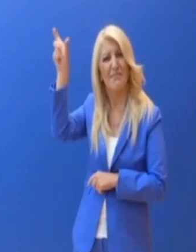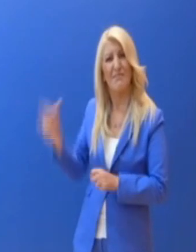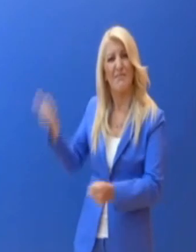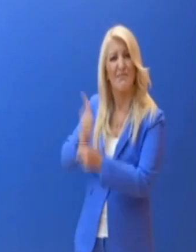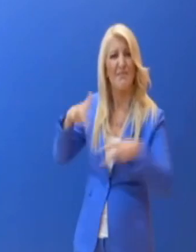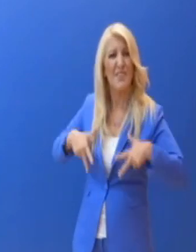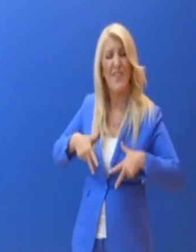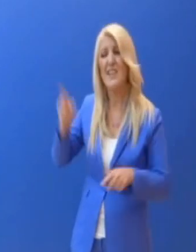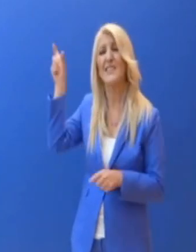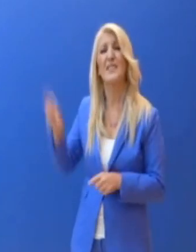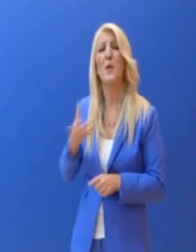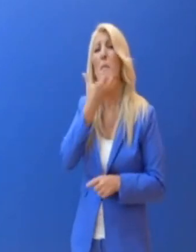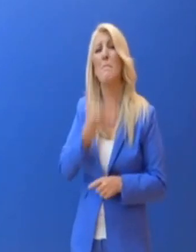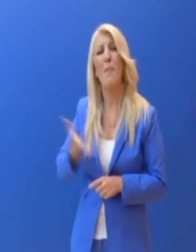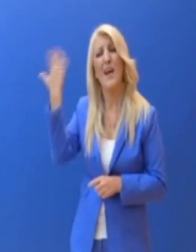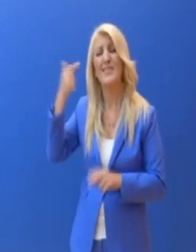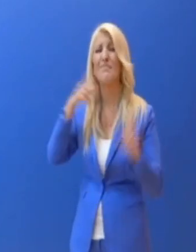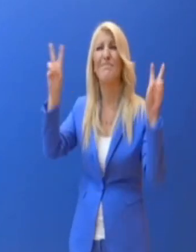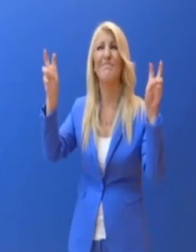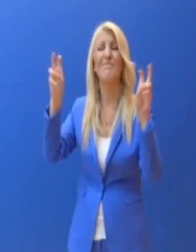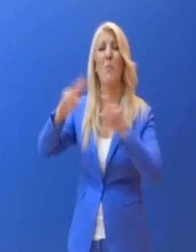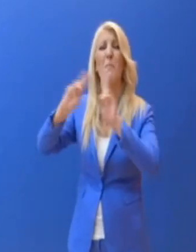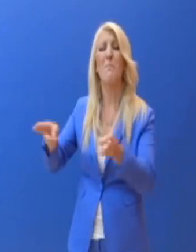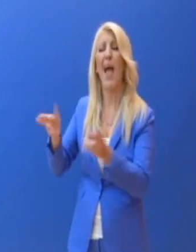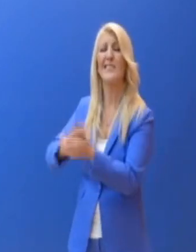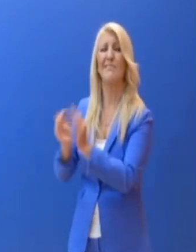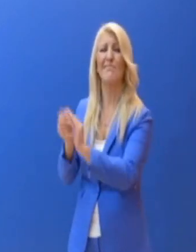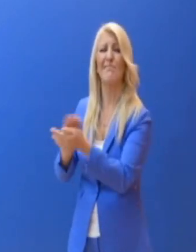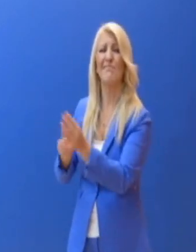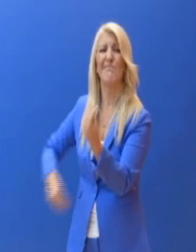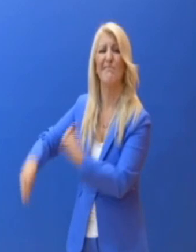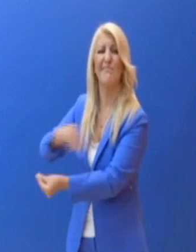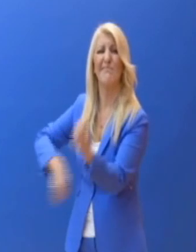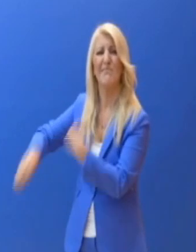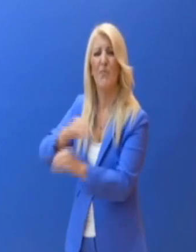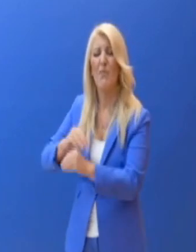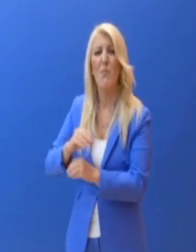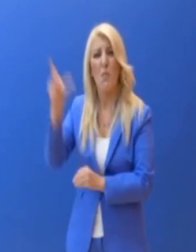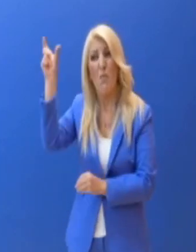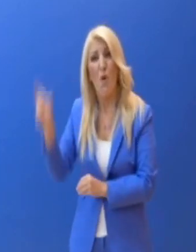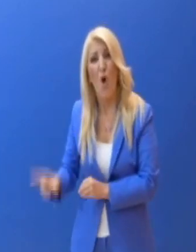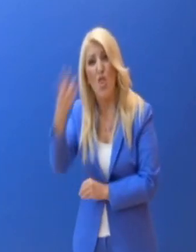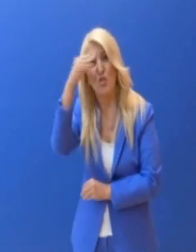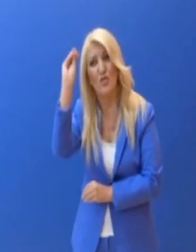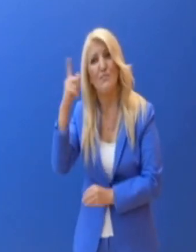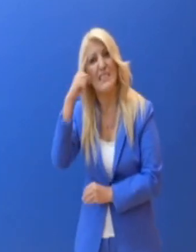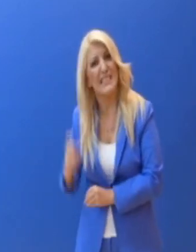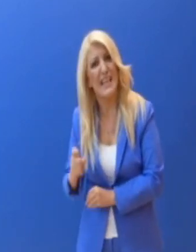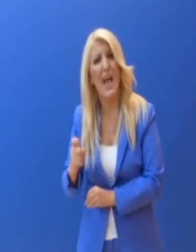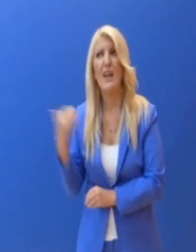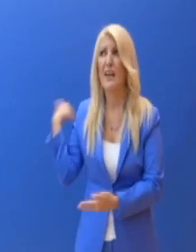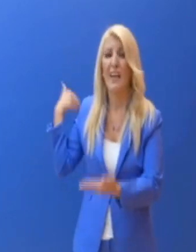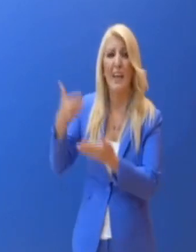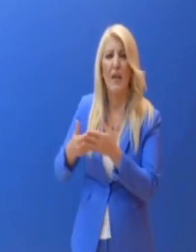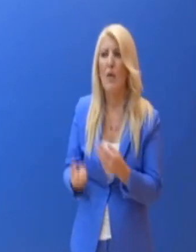Νίκος Παπάς, στενότερος συνεργάτης του και πρωταγωνιστής όσων αδιανόητων σε μια δημοκρατία πληροφορήθηκαν το